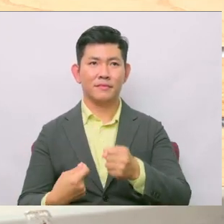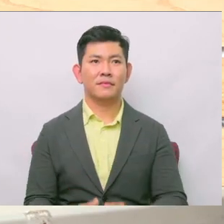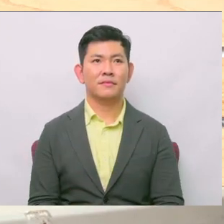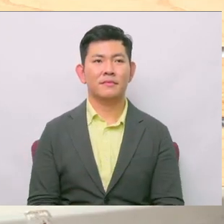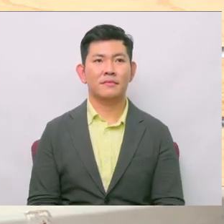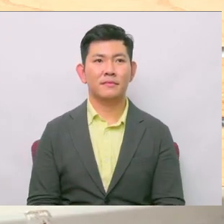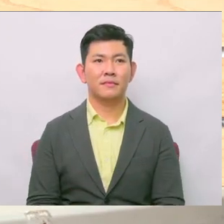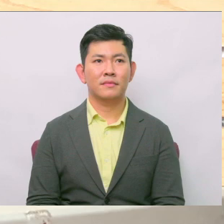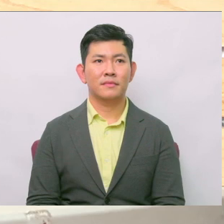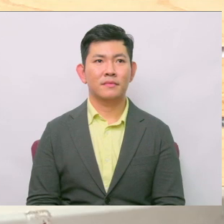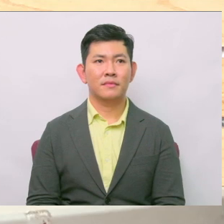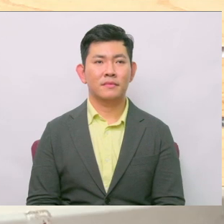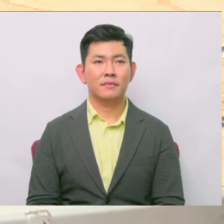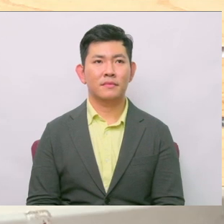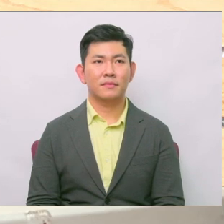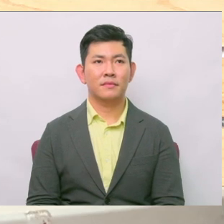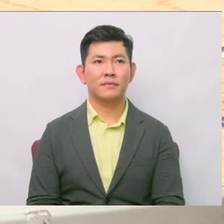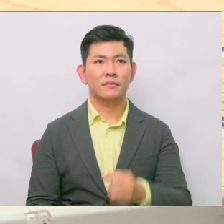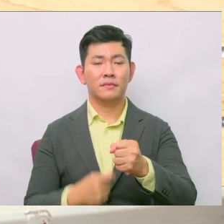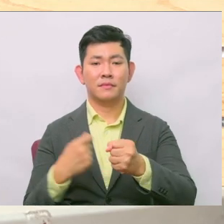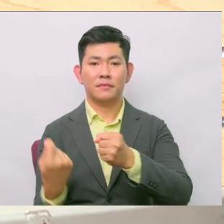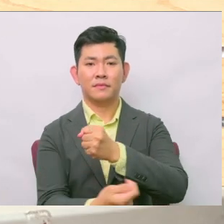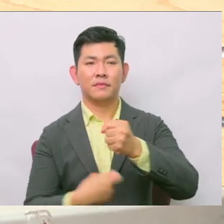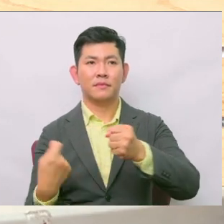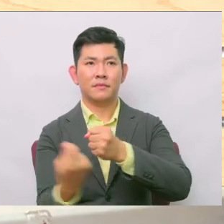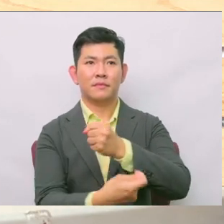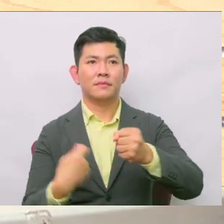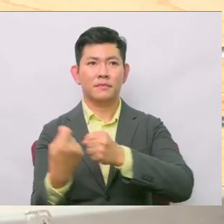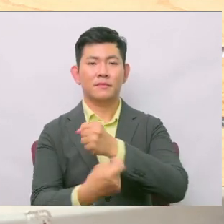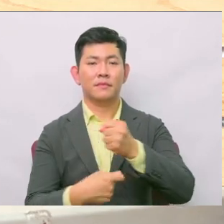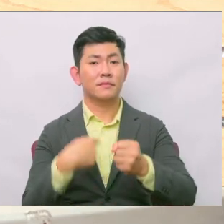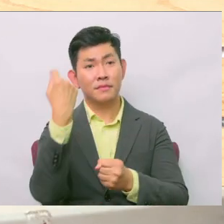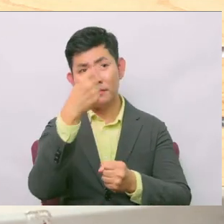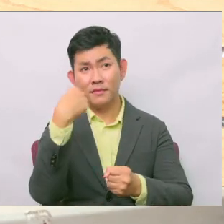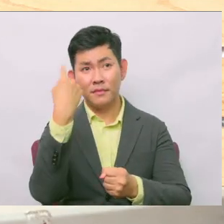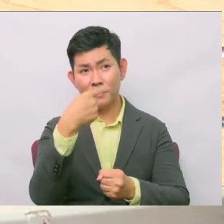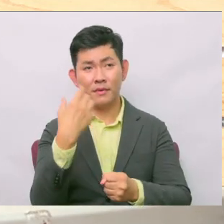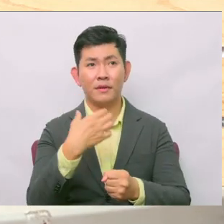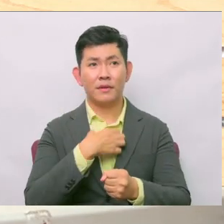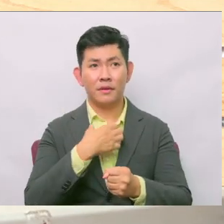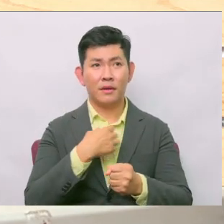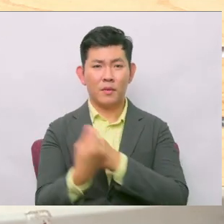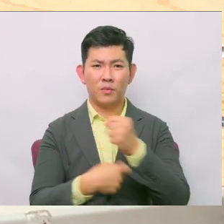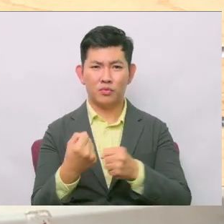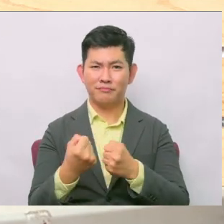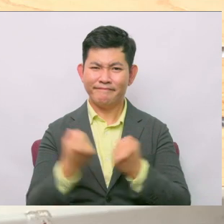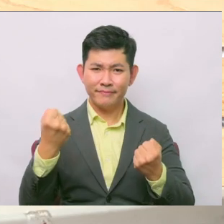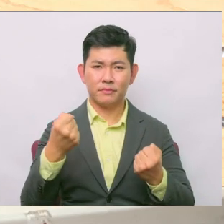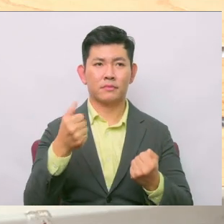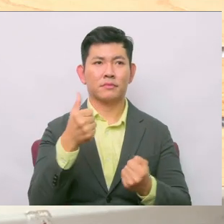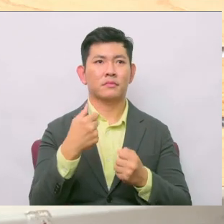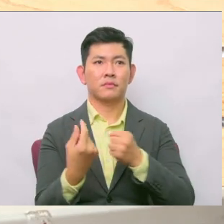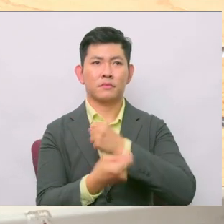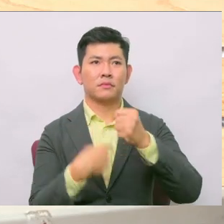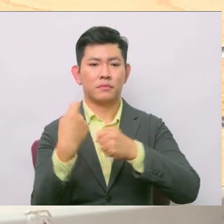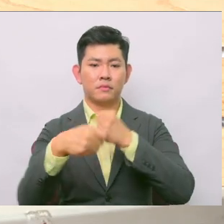ที่เราทำเป็นตัวจับนะคะใครจะผูกแน่นเลยก็ได้หรือใครจะพันรอบๆขึ้นม